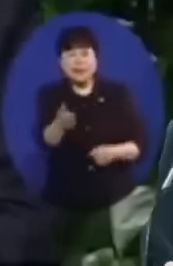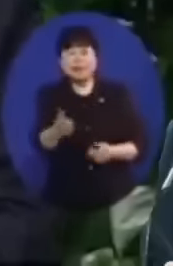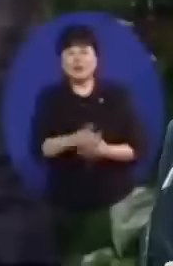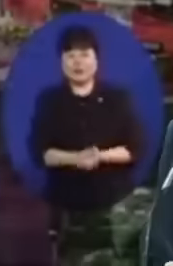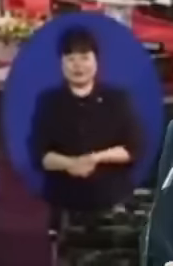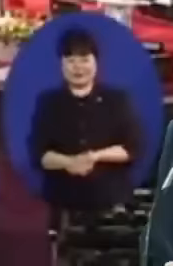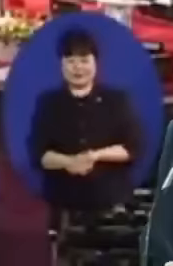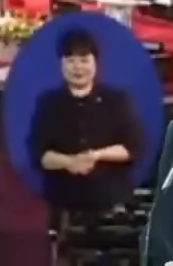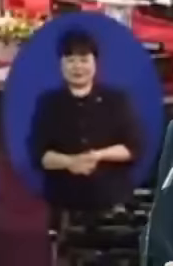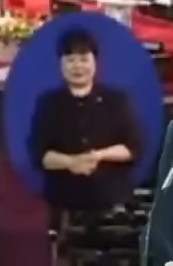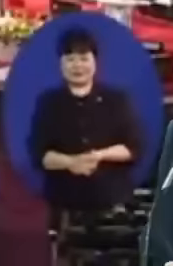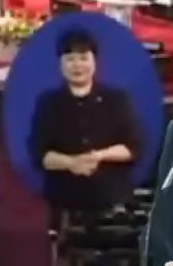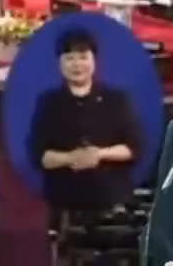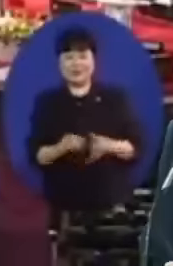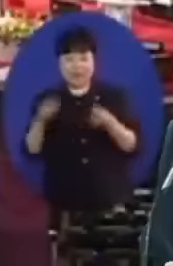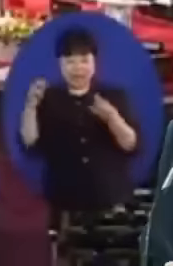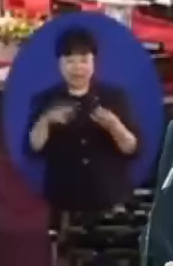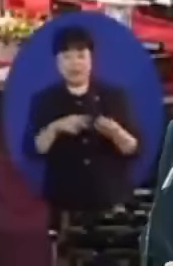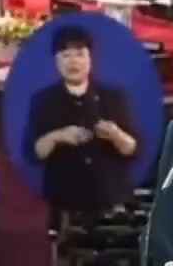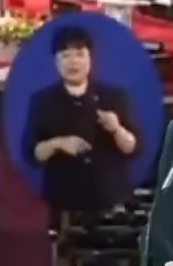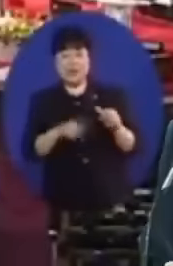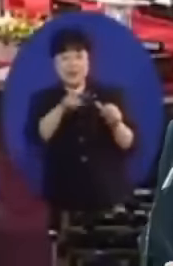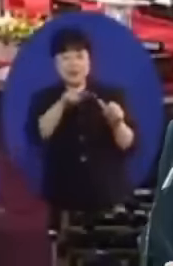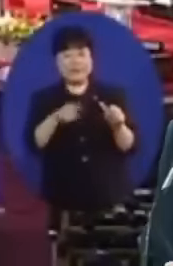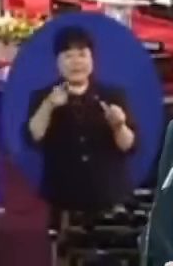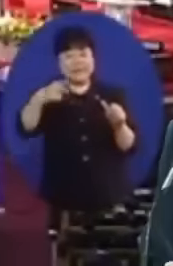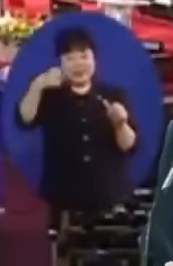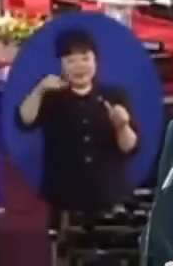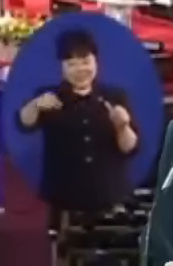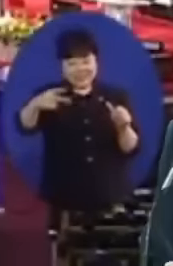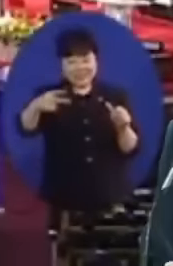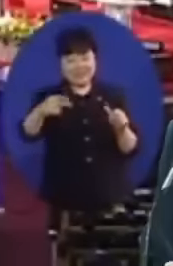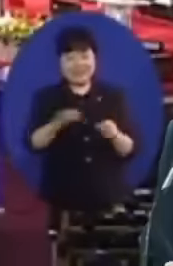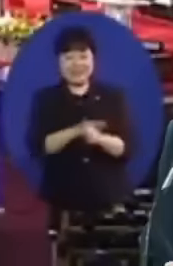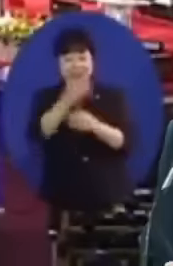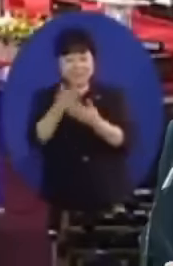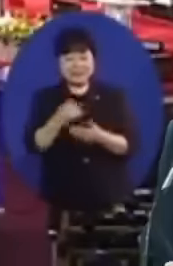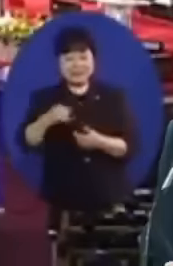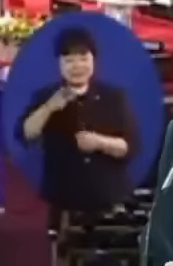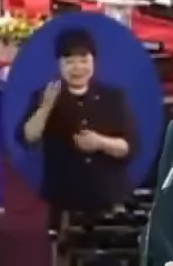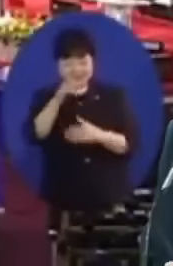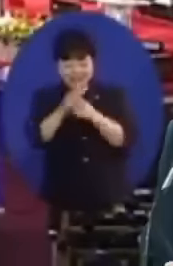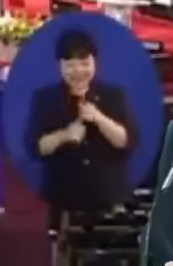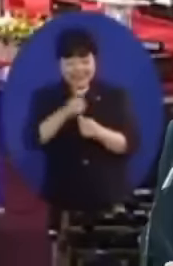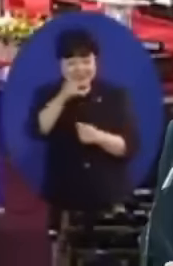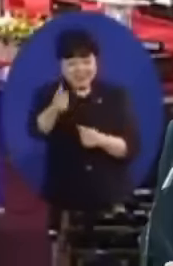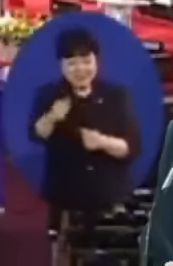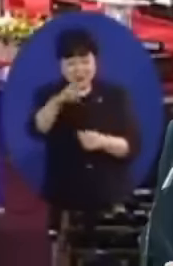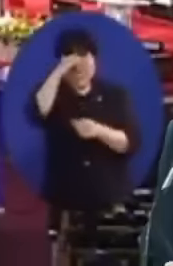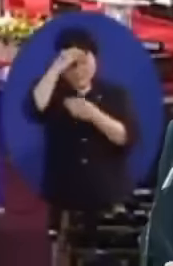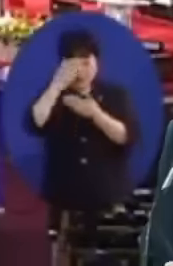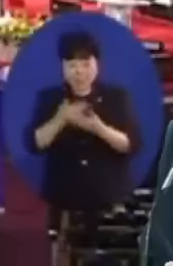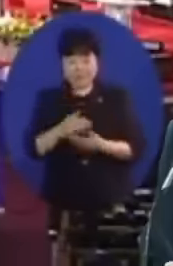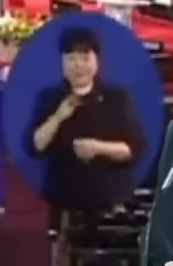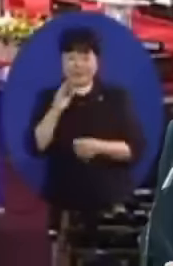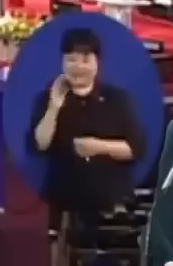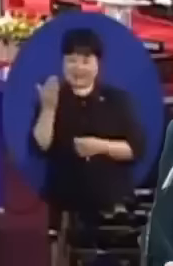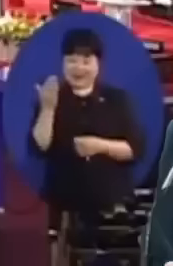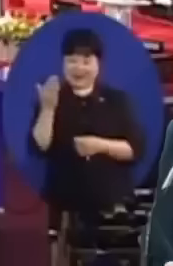있겠습니까? 에베소 5장 1절로 2절에 그러므로 사랑을 받는 자녀같이 너희는 하나님을 본받는 자가